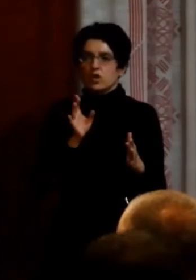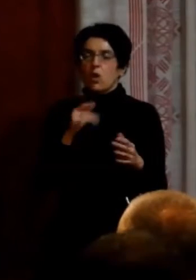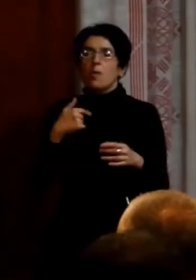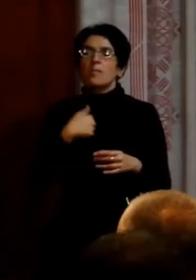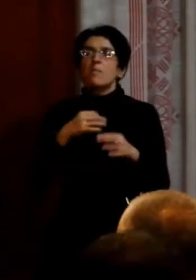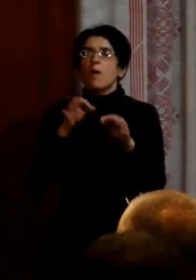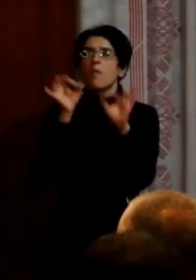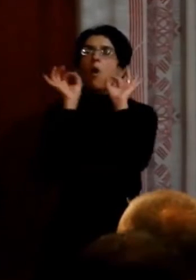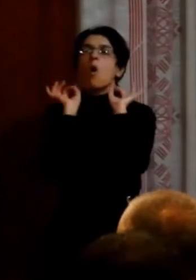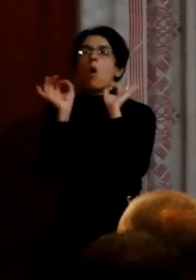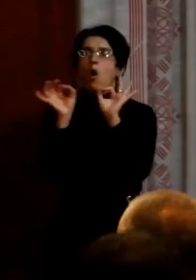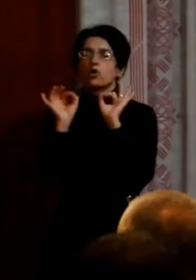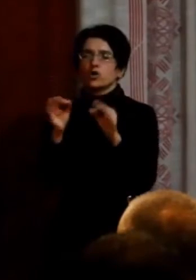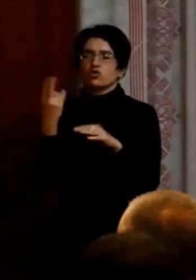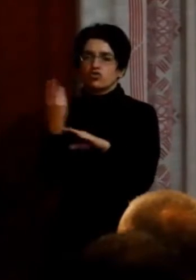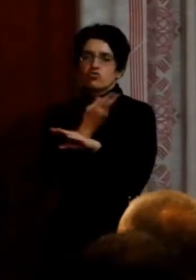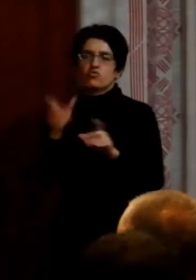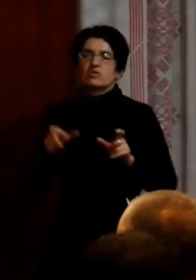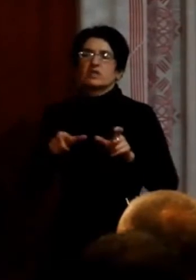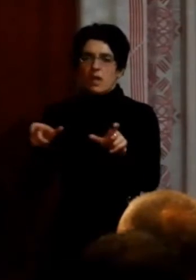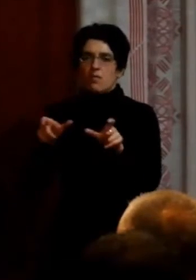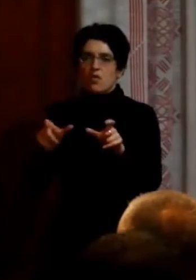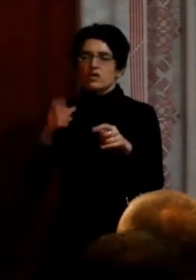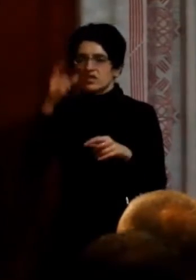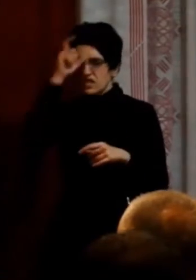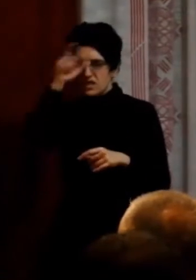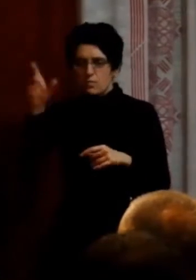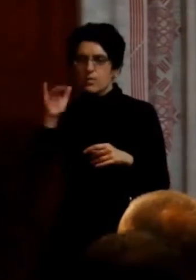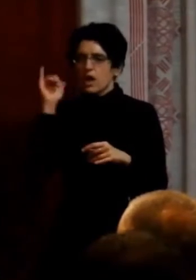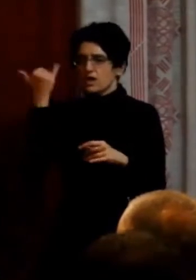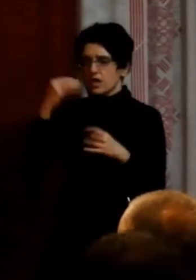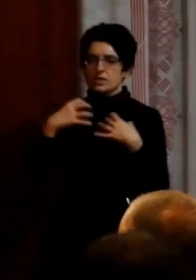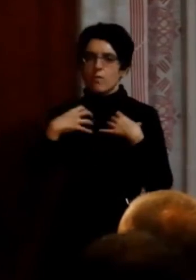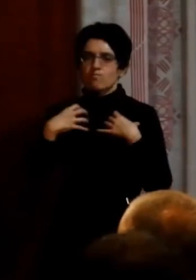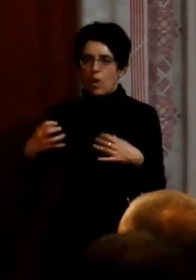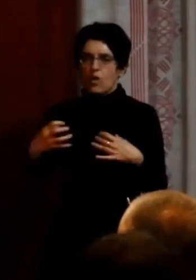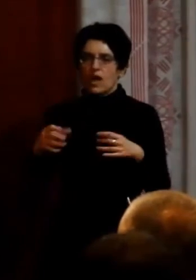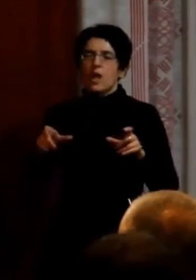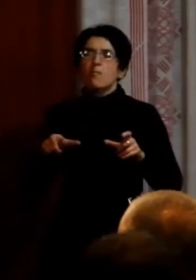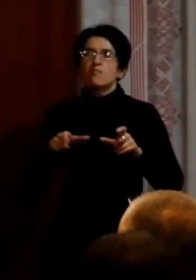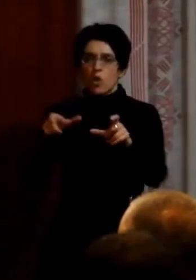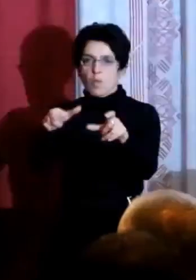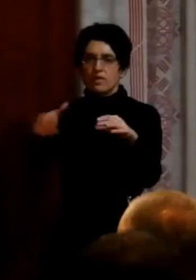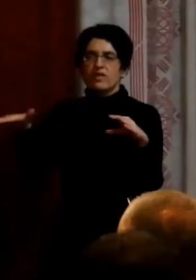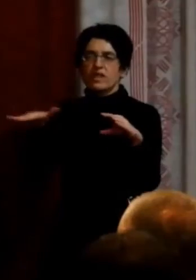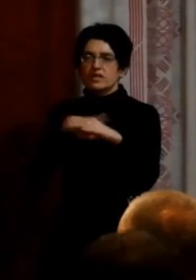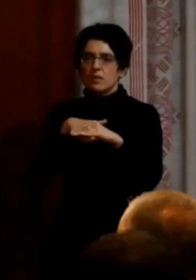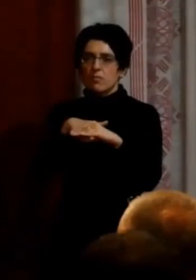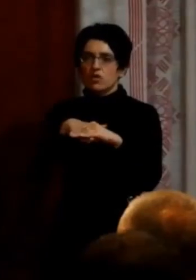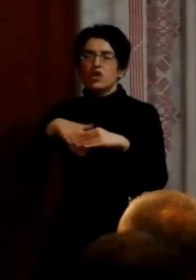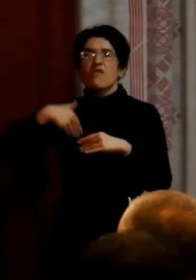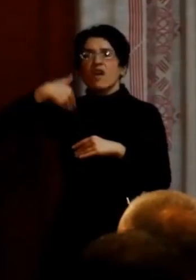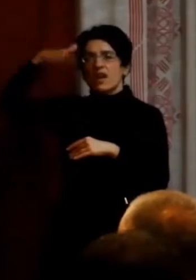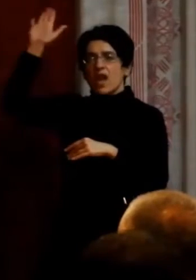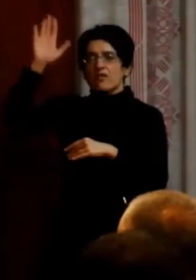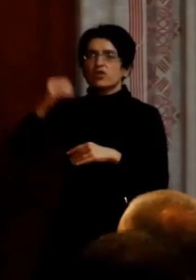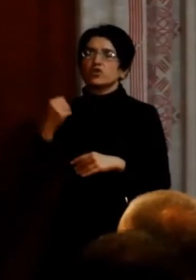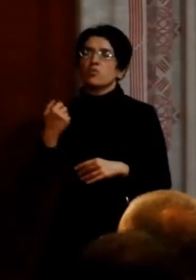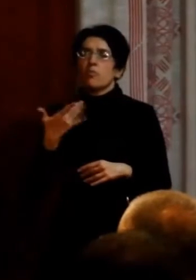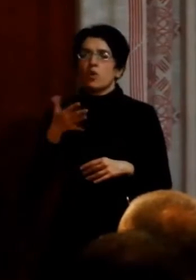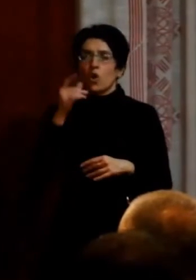Mi imamo odličnu zemlju. Zaista, Srbija je bogata. Poljoprivreda, ponovit ću, zapošljava najveći broj ljudi. I s druge